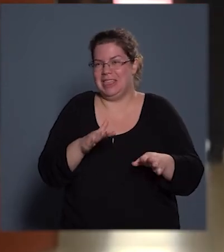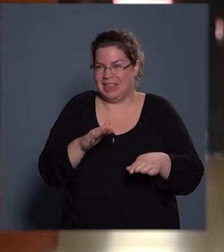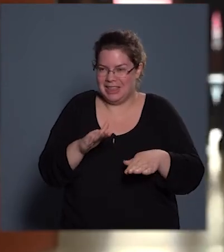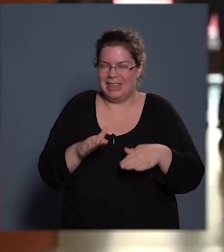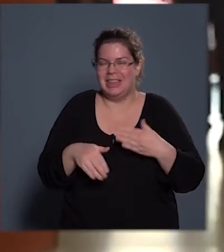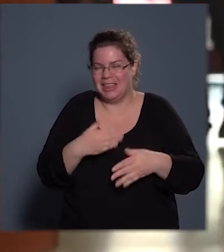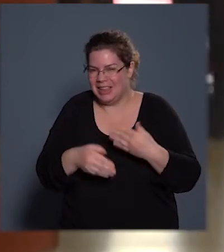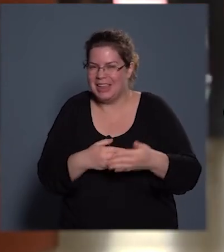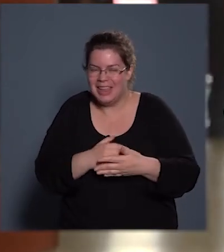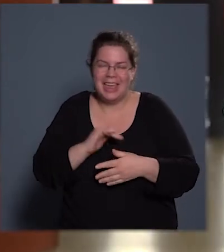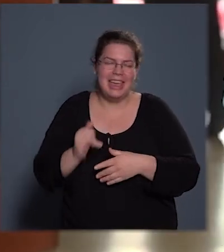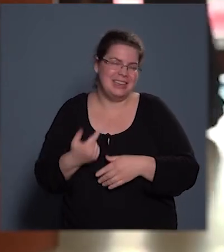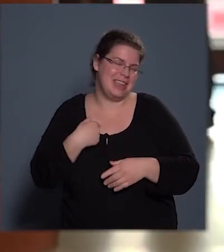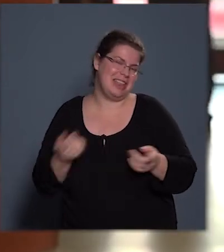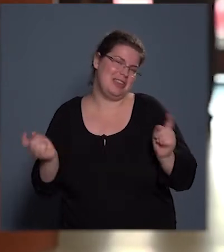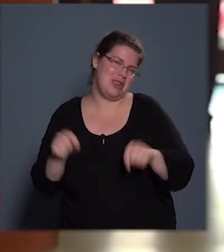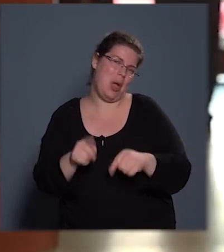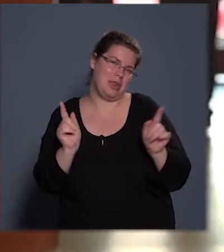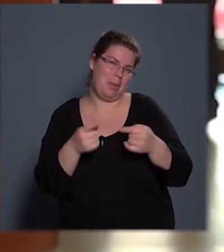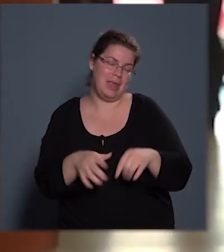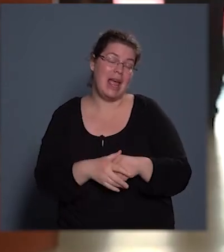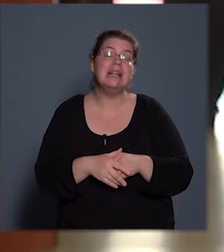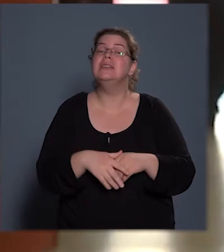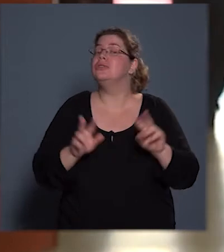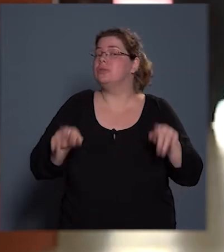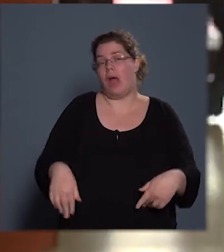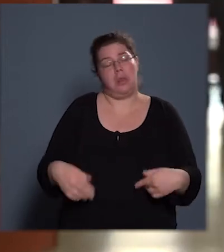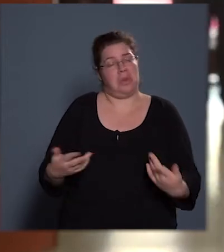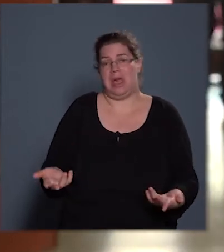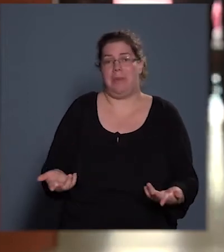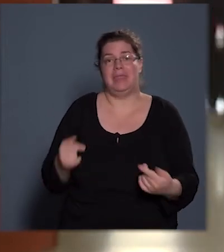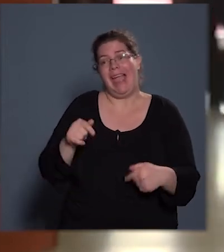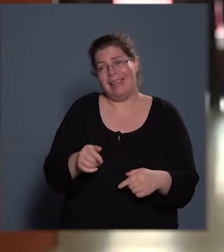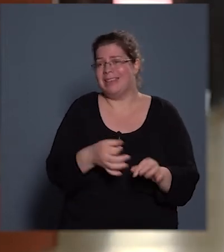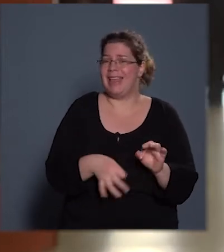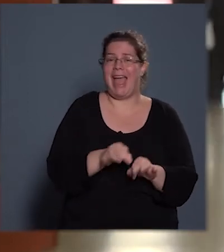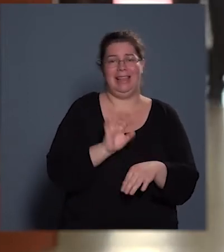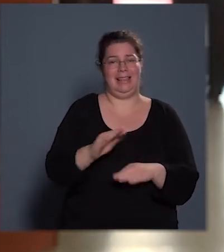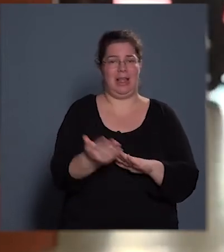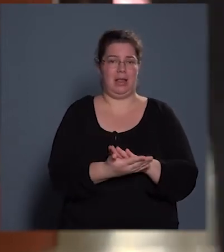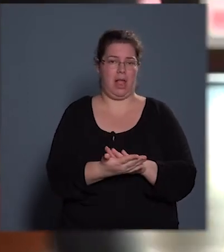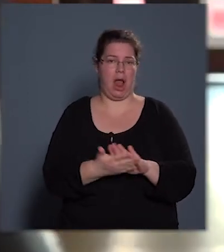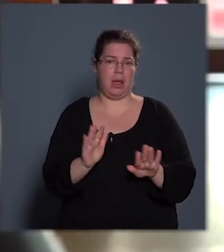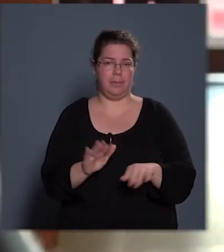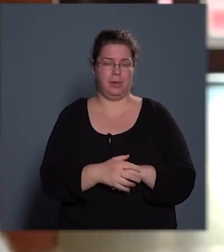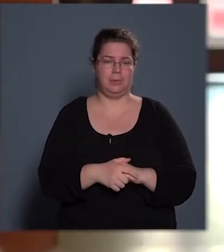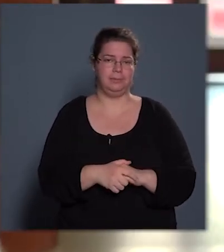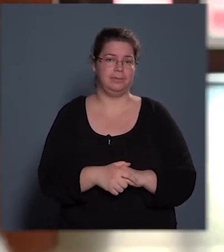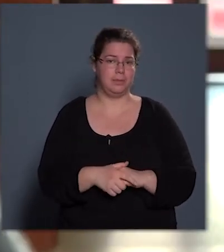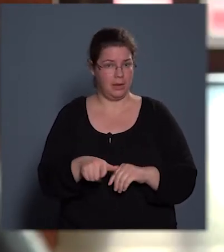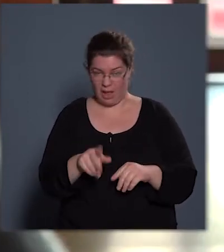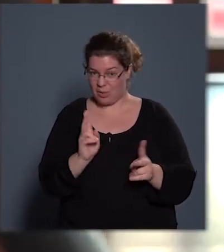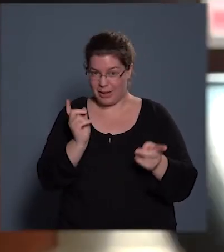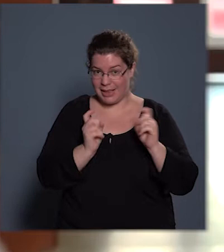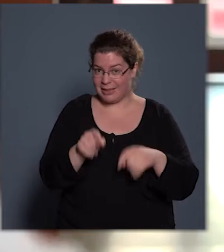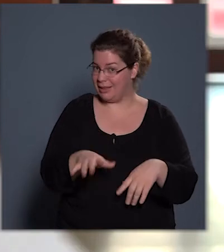taposómalomba, és hát akkor én is jöttem énekelni, és hát tulajdonképpen ez az egésznek az alapja. De akkor ezek szerint